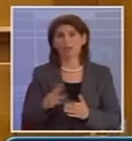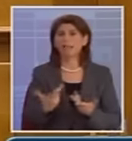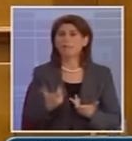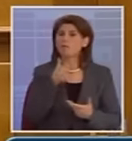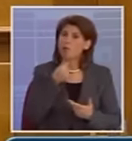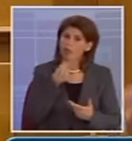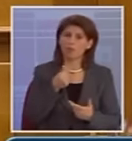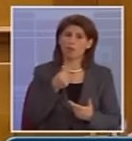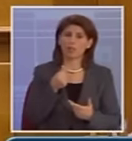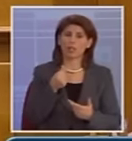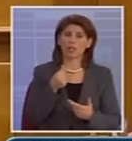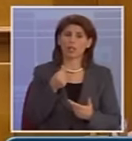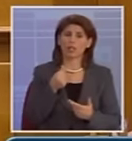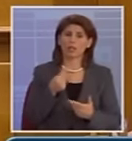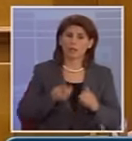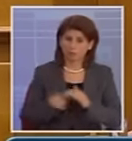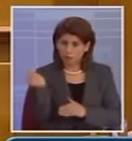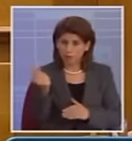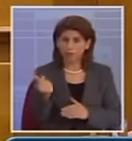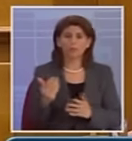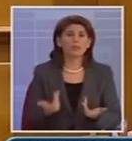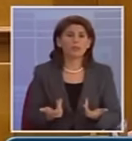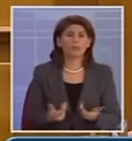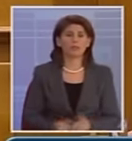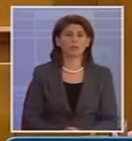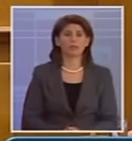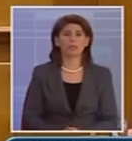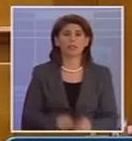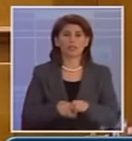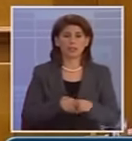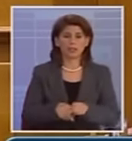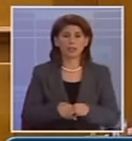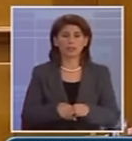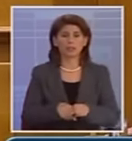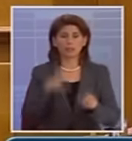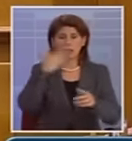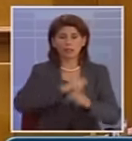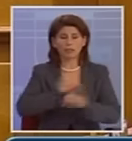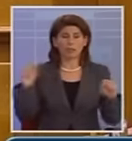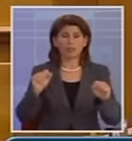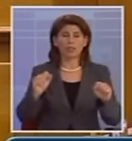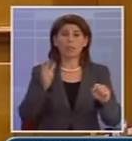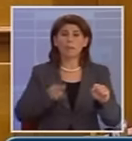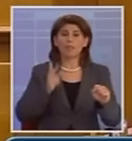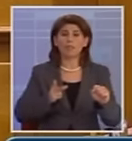πιο εύκολη η απόδραση, η σχέση με καταδικασμένους τρομοκράτες και επικίνδυνους